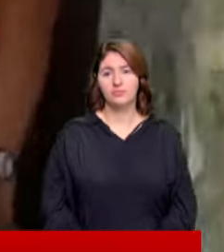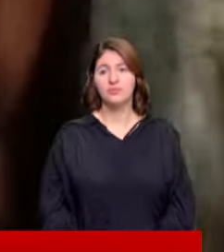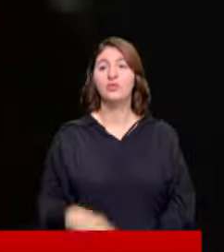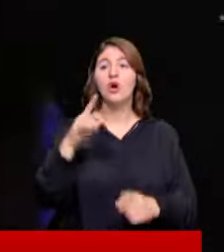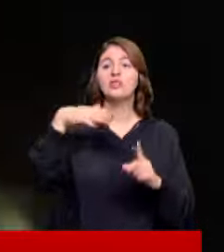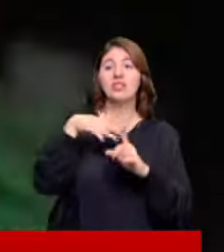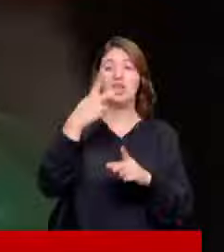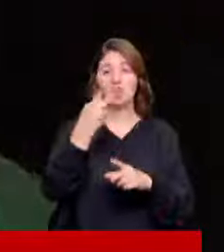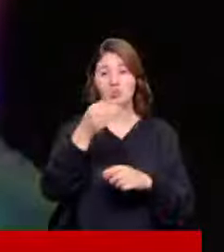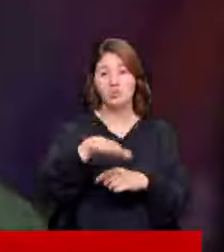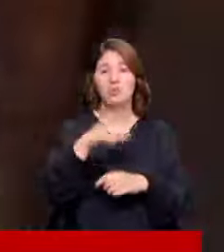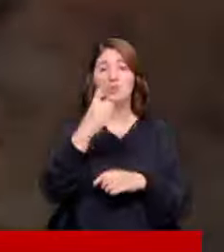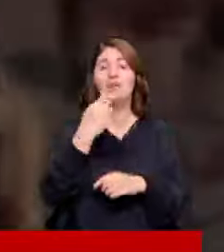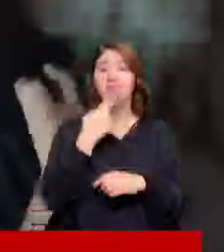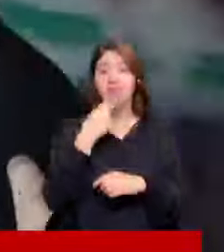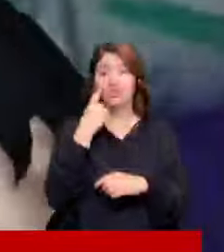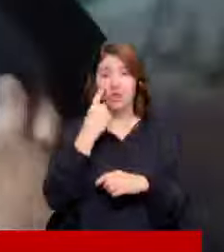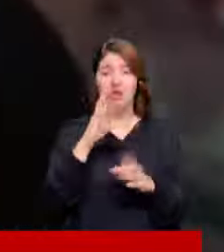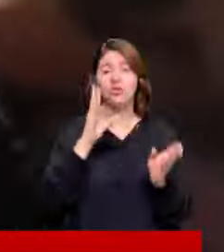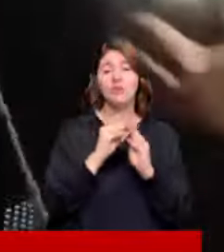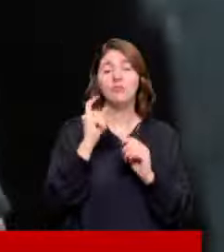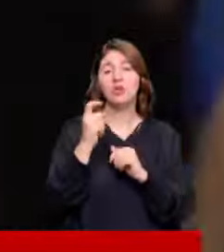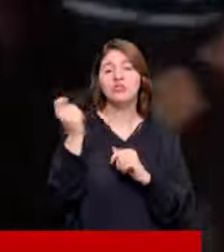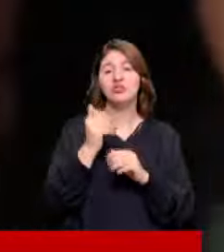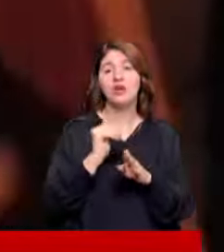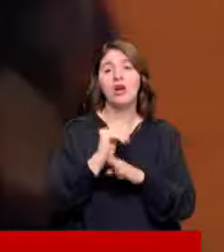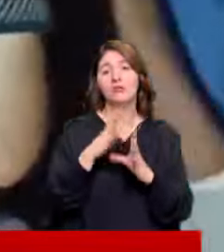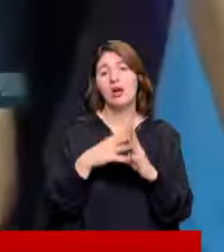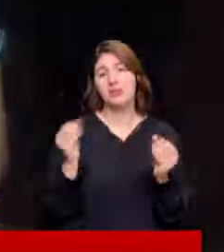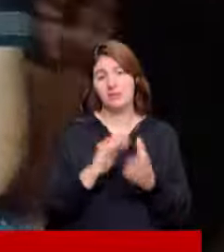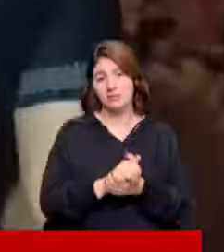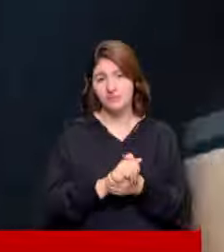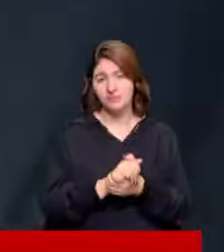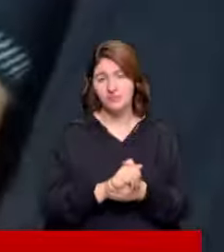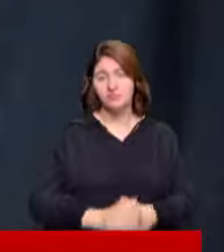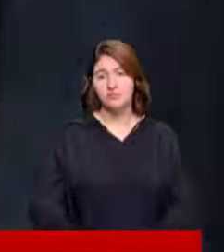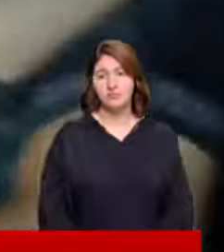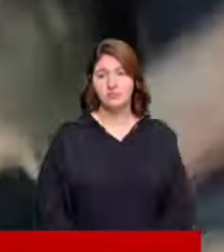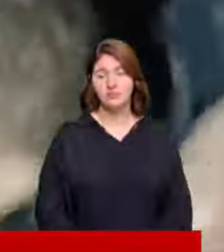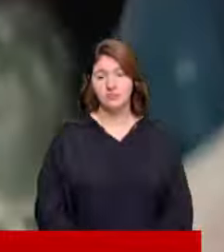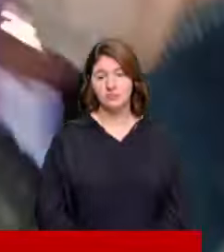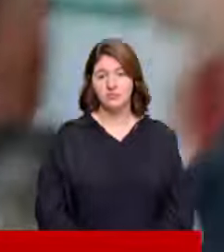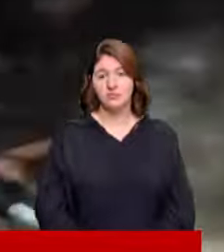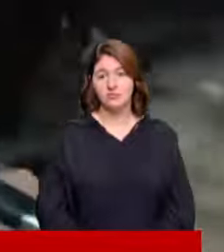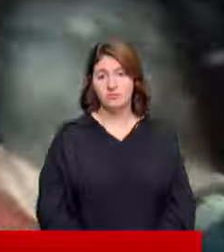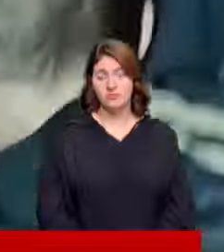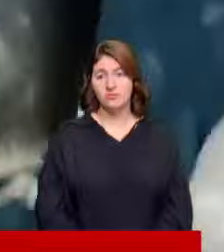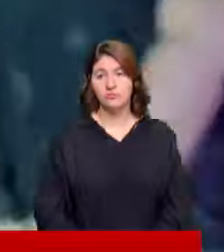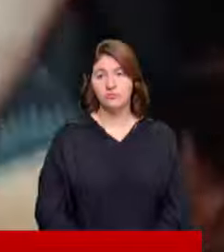O saldırıda ikisi çocuk, biri kadın olmak üzere toplam 9 Filistinli hayatını kaybetti.